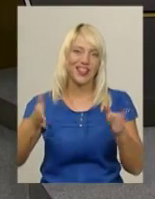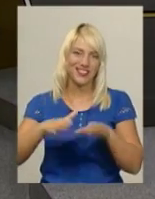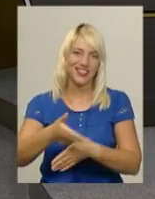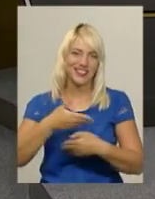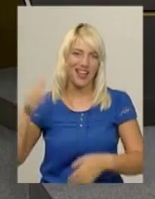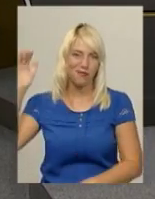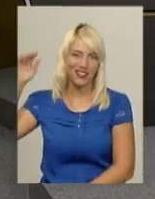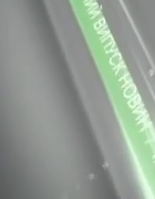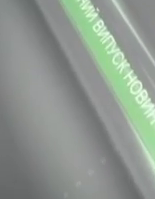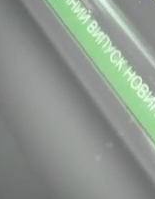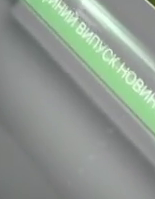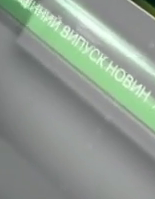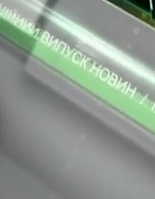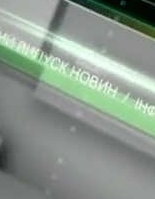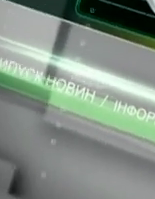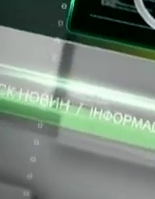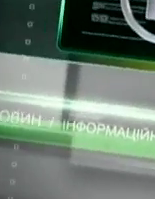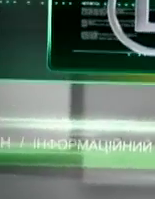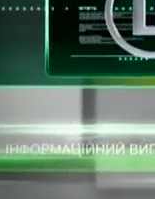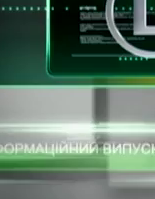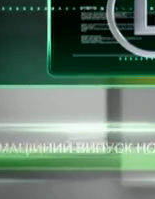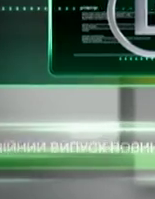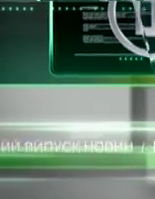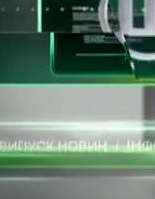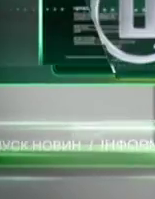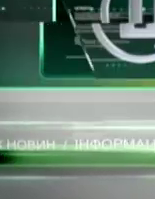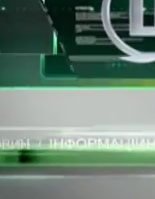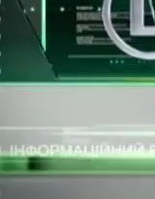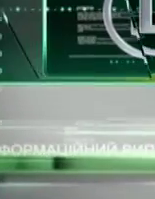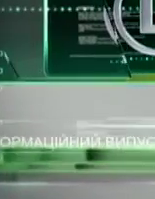з нами. Дякую. Дякую. Дякую. Дякую.